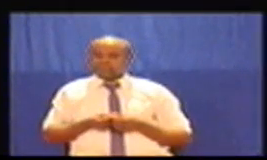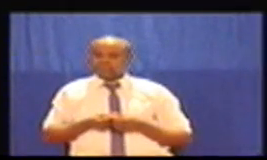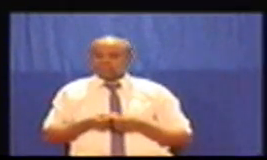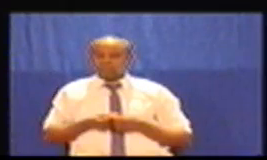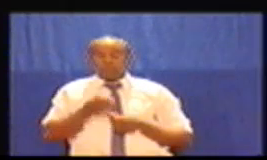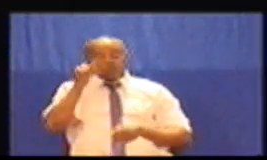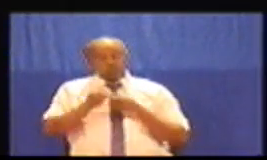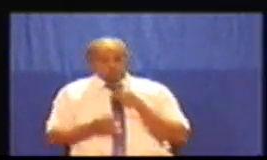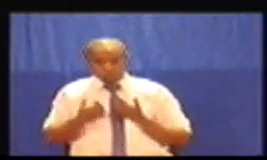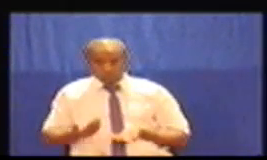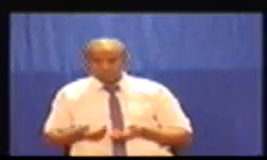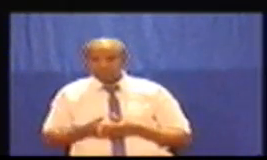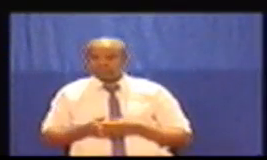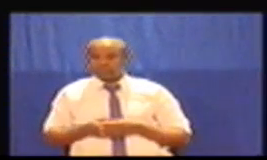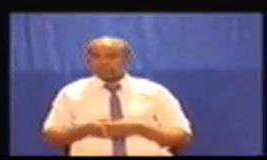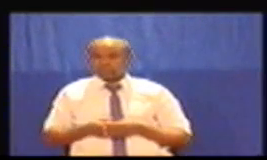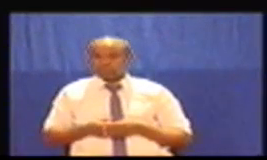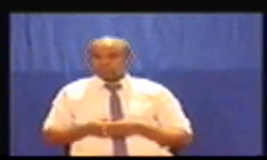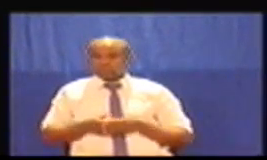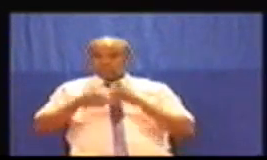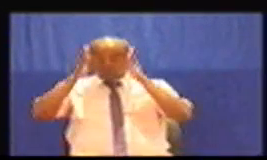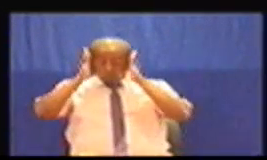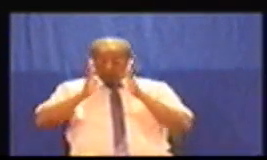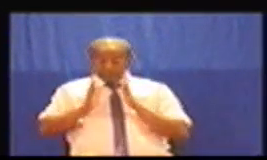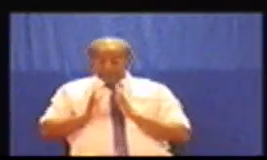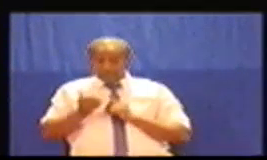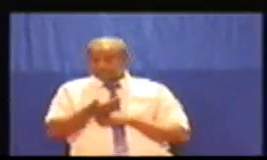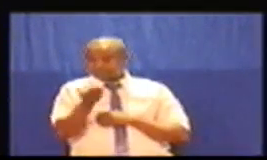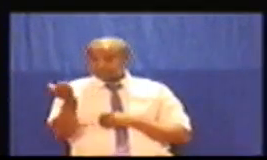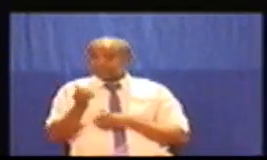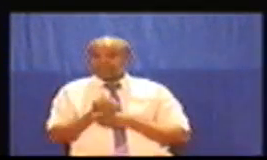Mwisho, waheshimiwa wabunge,